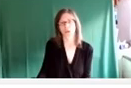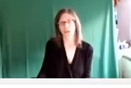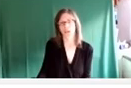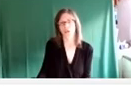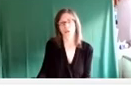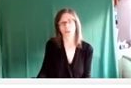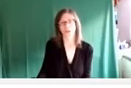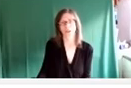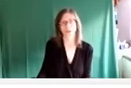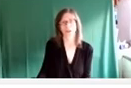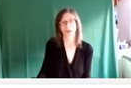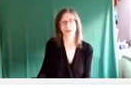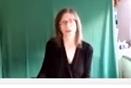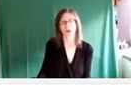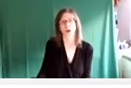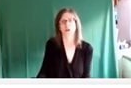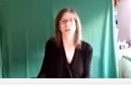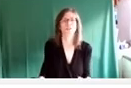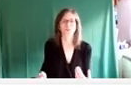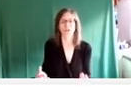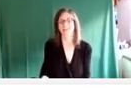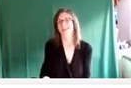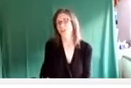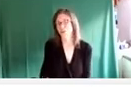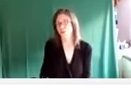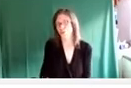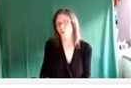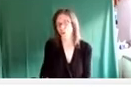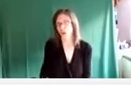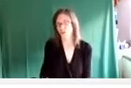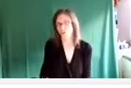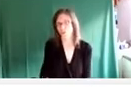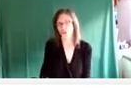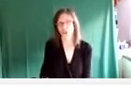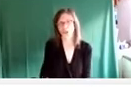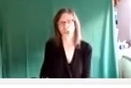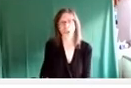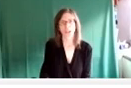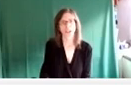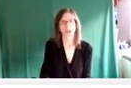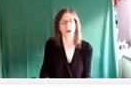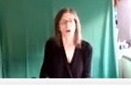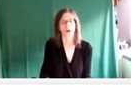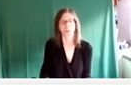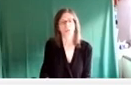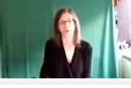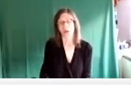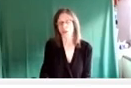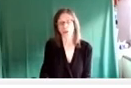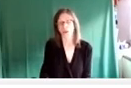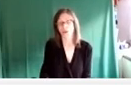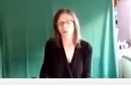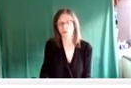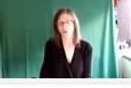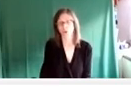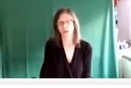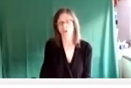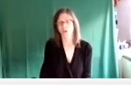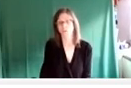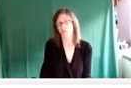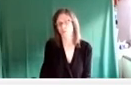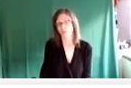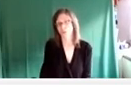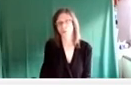du quanti, des feuilles Excel, etc., il y a des bonnes pratiques de structuration de fichiers de données, parce que encore là,